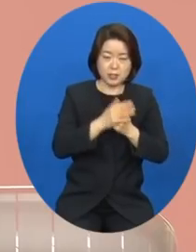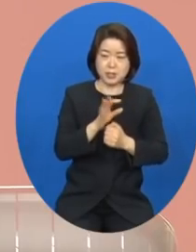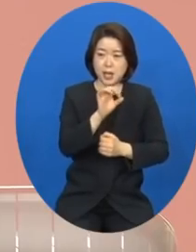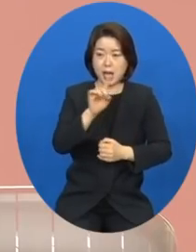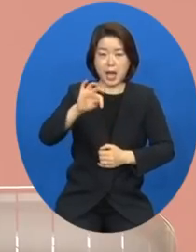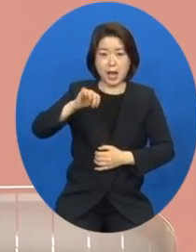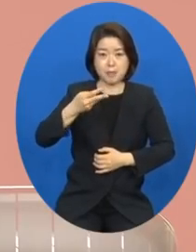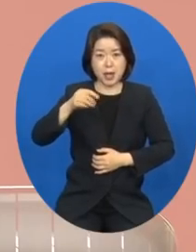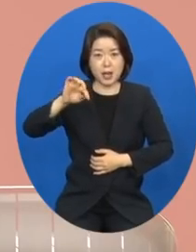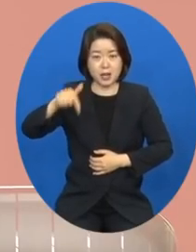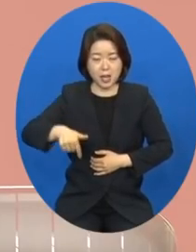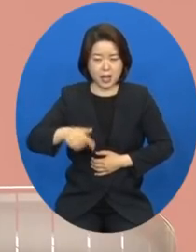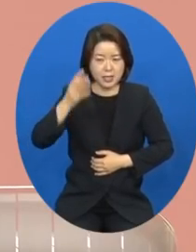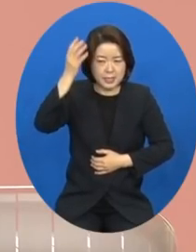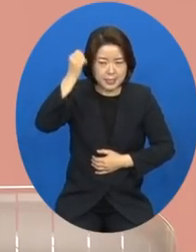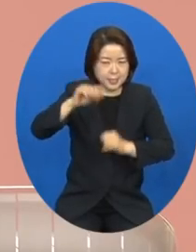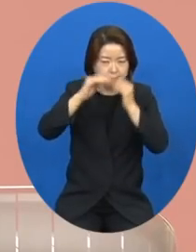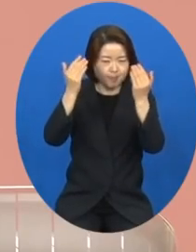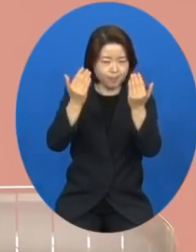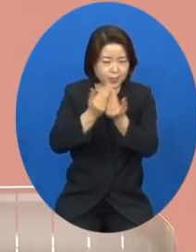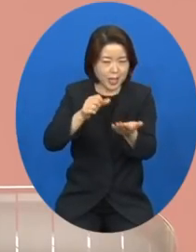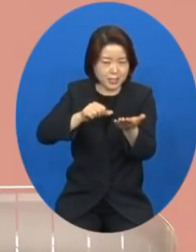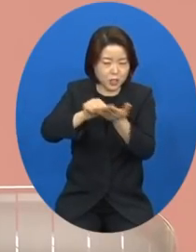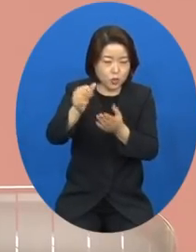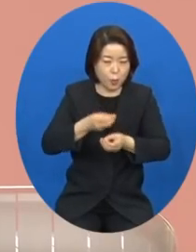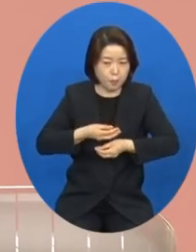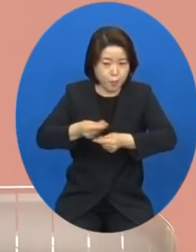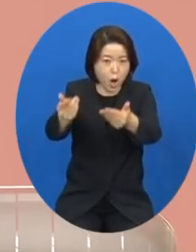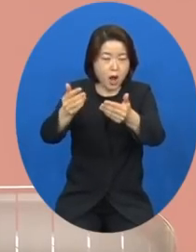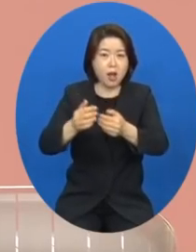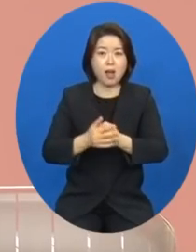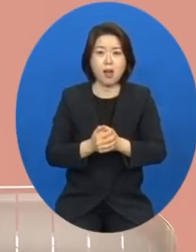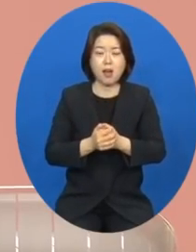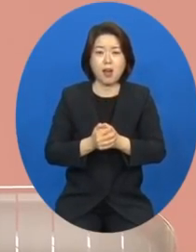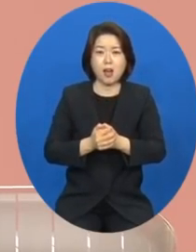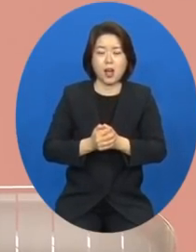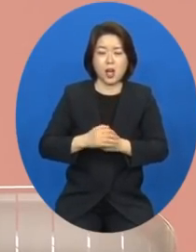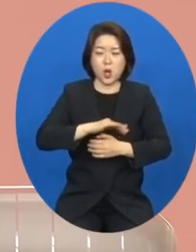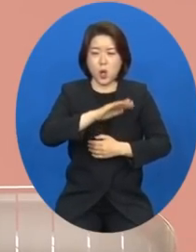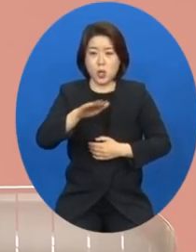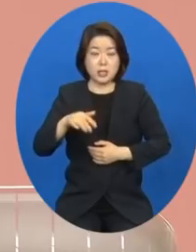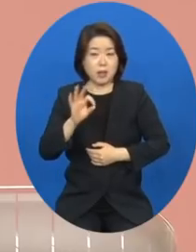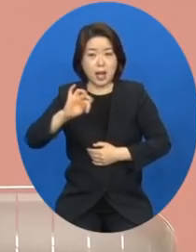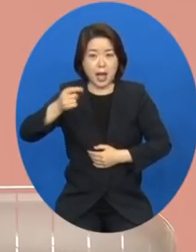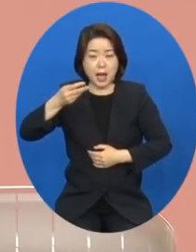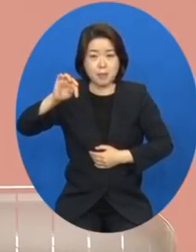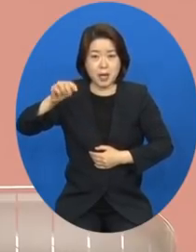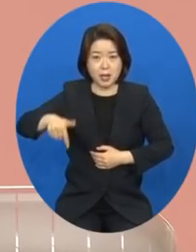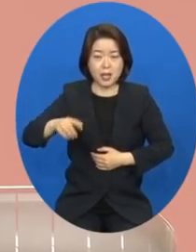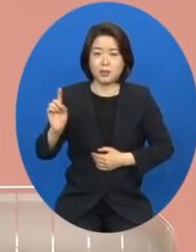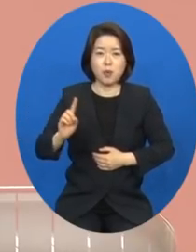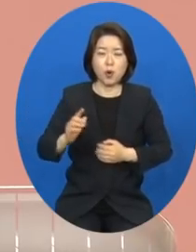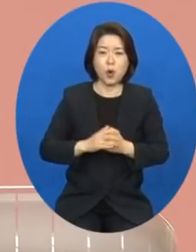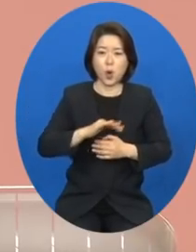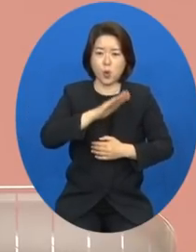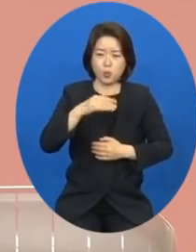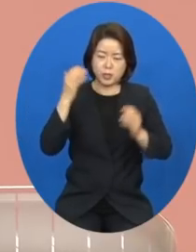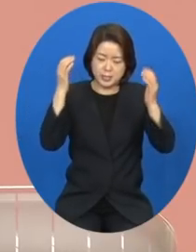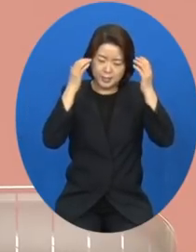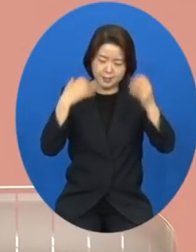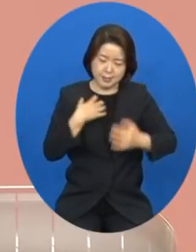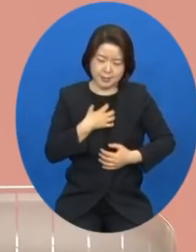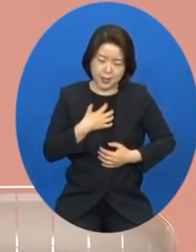기억을 모조리 없애겠다 이아마을 액은 우리의 끈질기게 괴롭히는 죄를 상징 하 죠 우리를 괴롭히는 죄들이